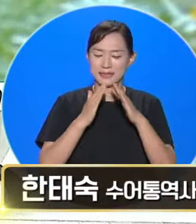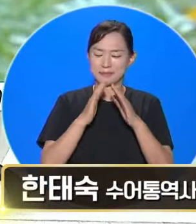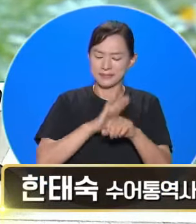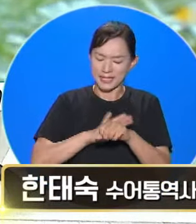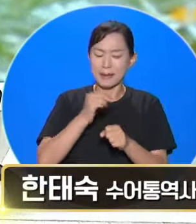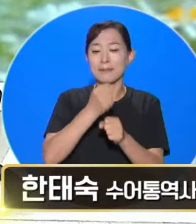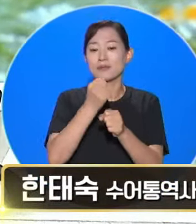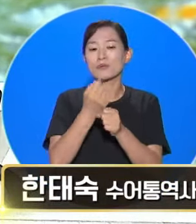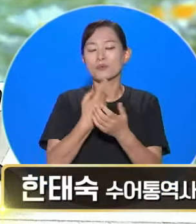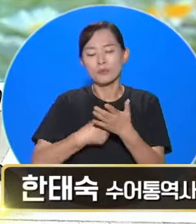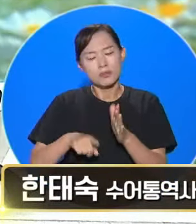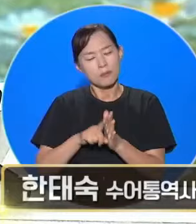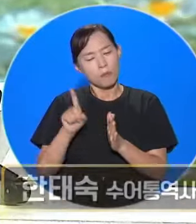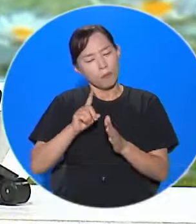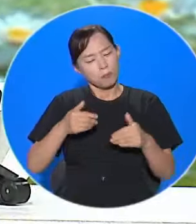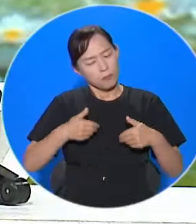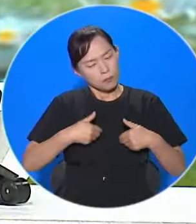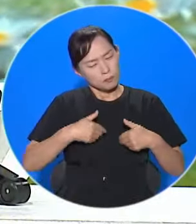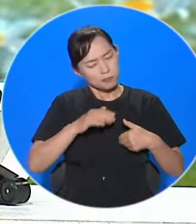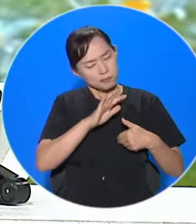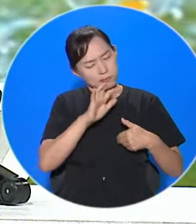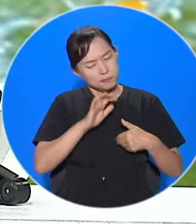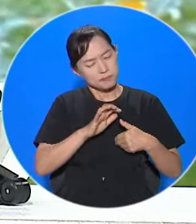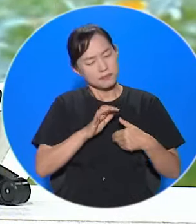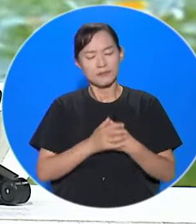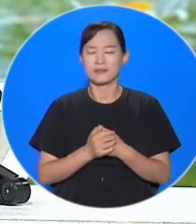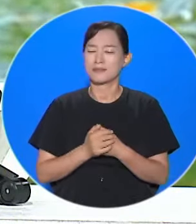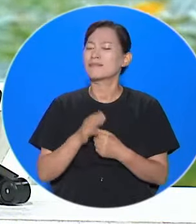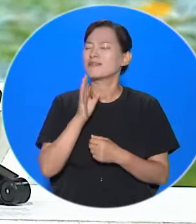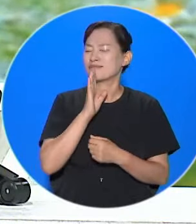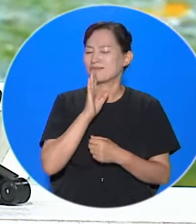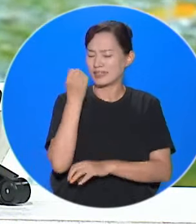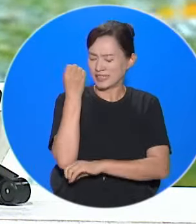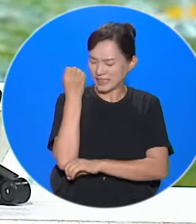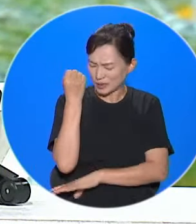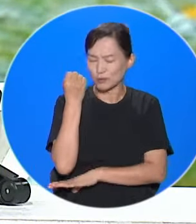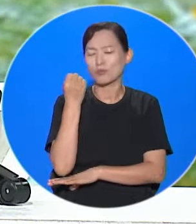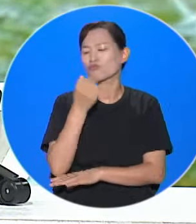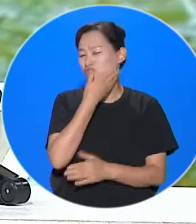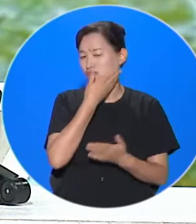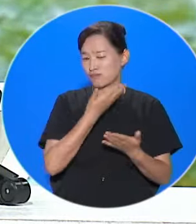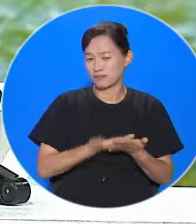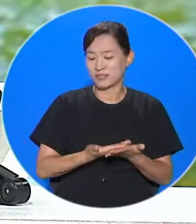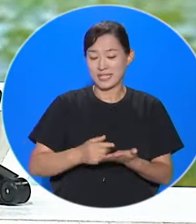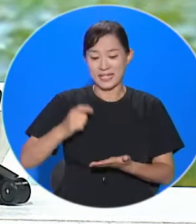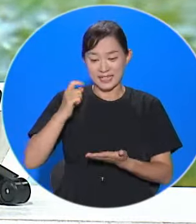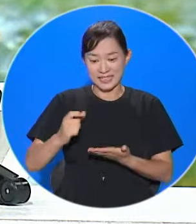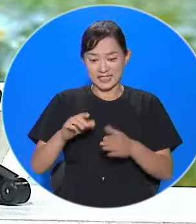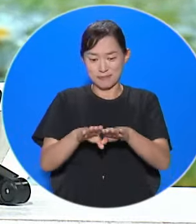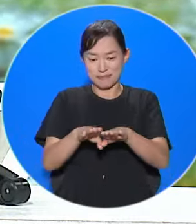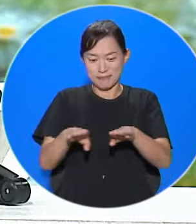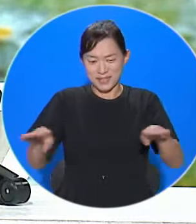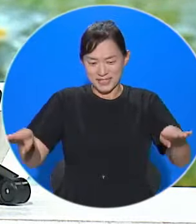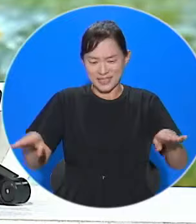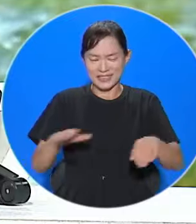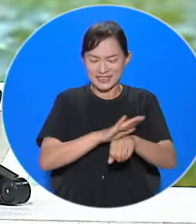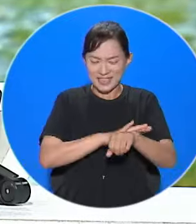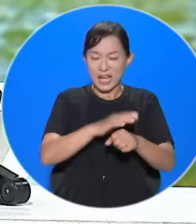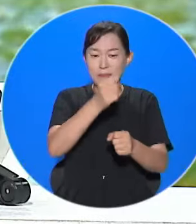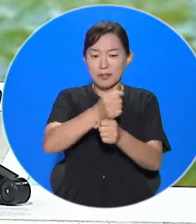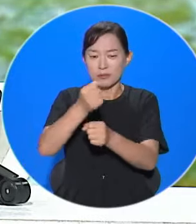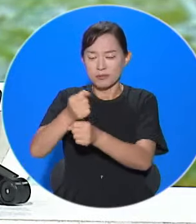짓기 위해서는 무엇이 필요할까? 바로 기초공사가 잘 돼야 합니다. 튼튼한 바닥에 말뚝을 잘